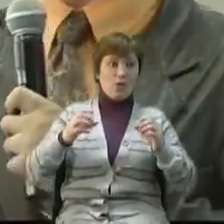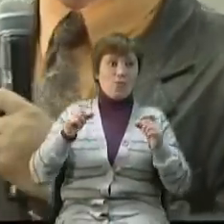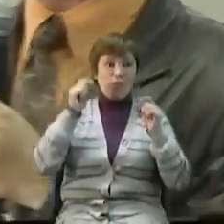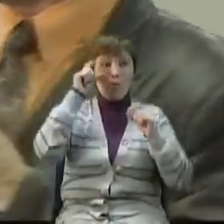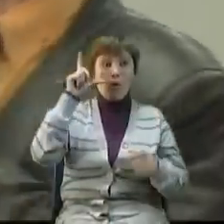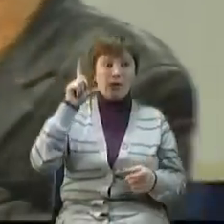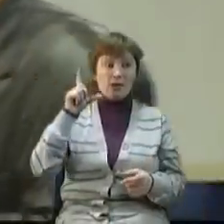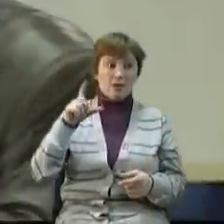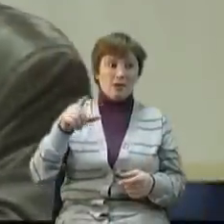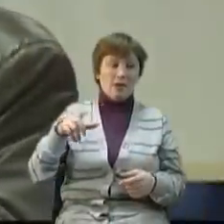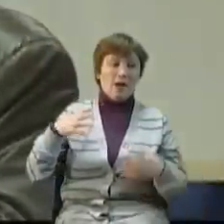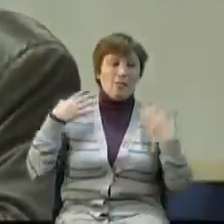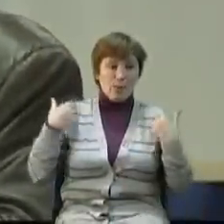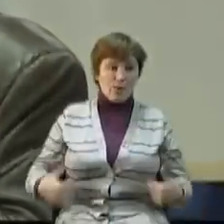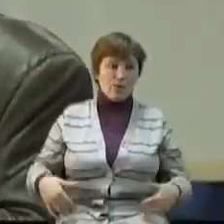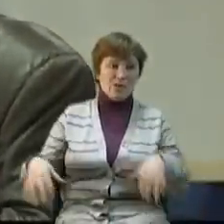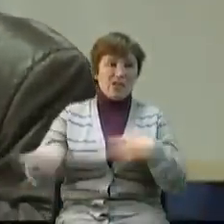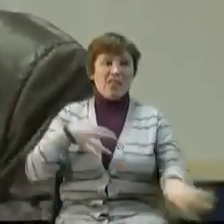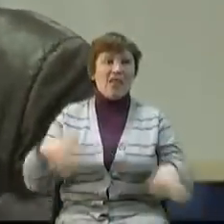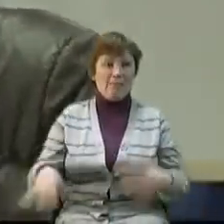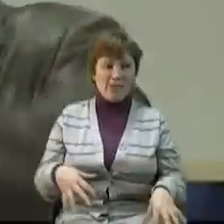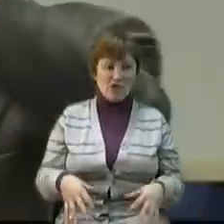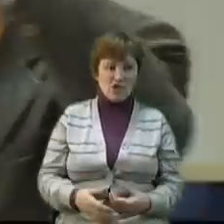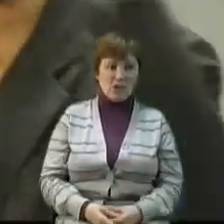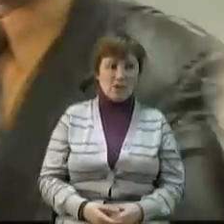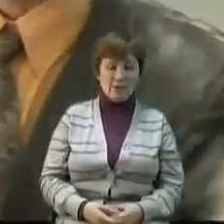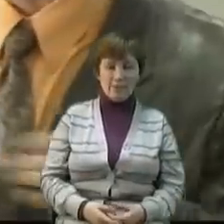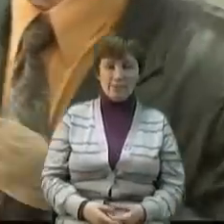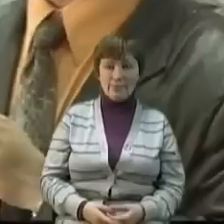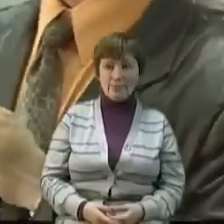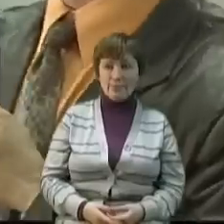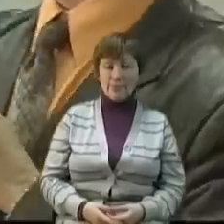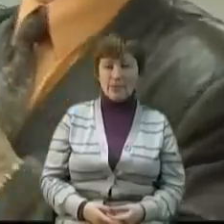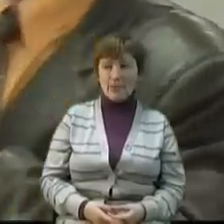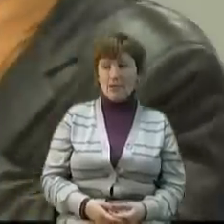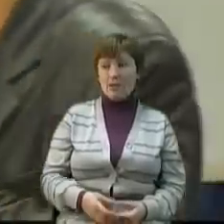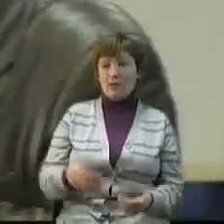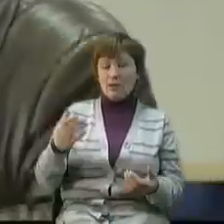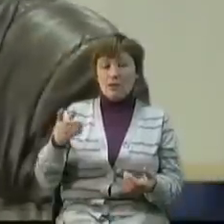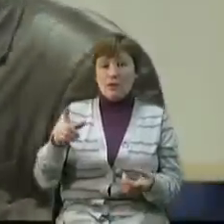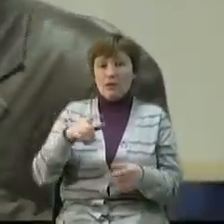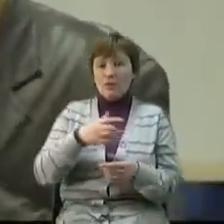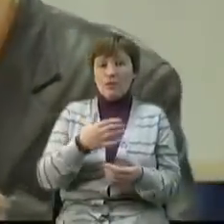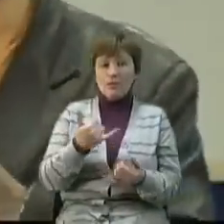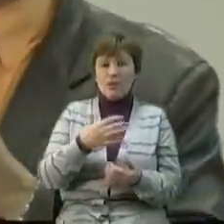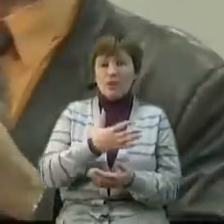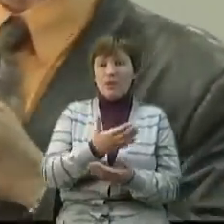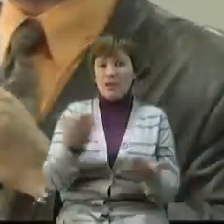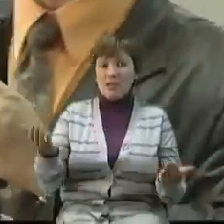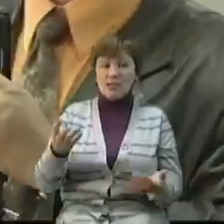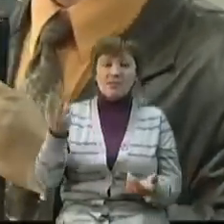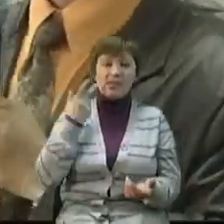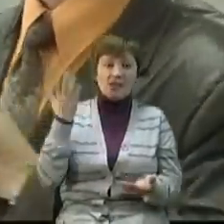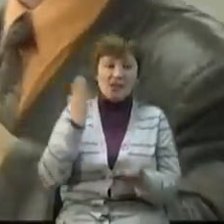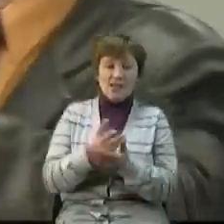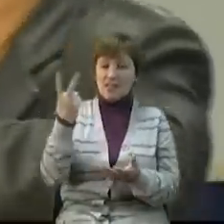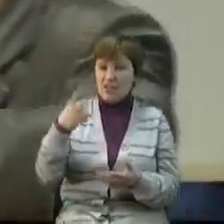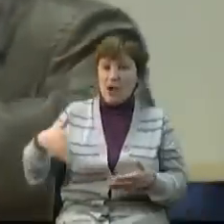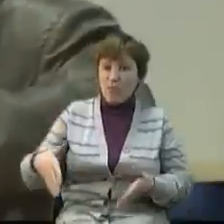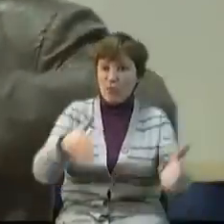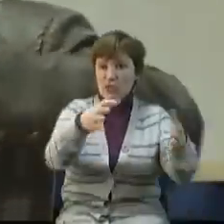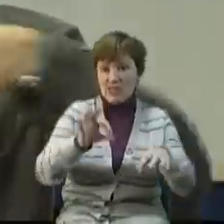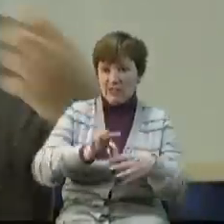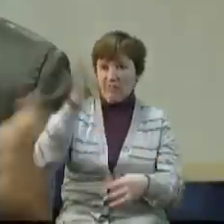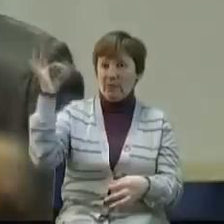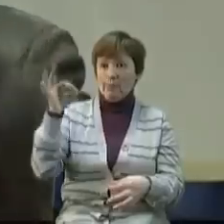как минимум два пути в жизни. Поступить по плоти или поступить по духу. Вот так Бог ведет человека, чтобы